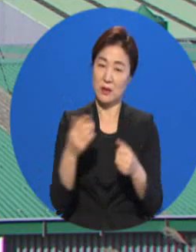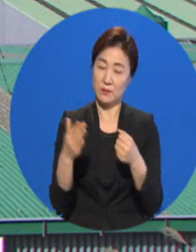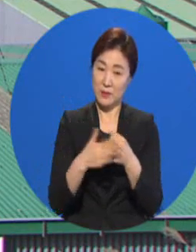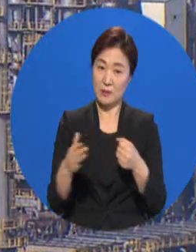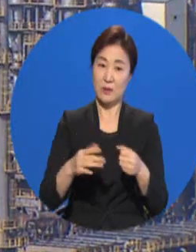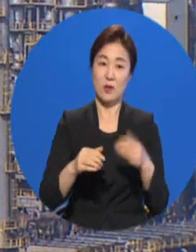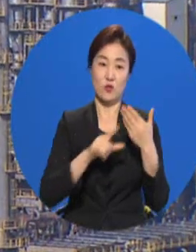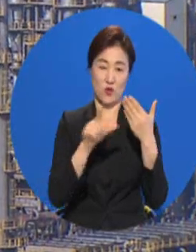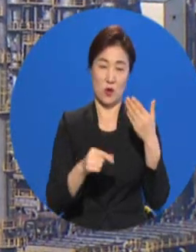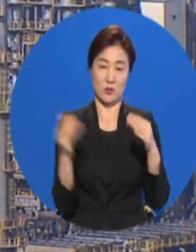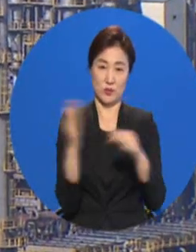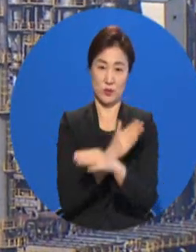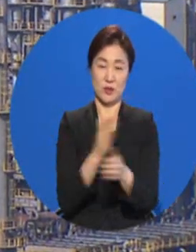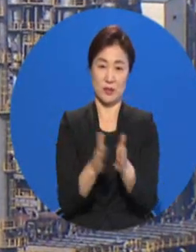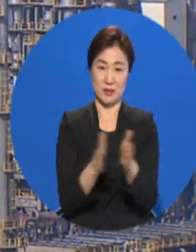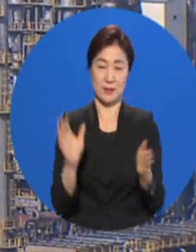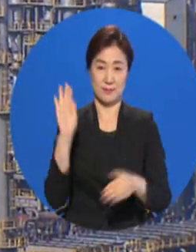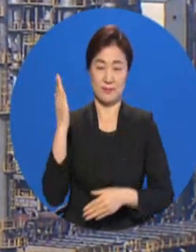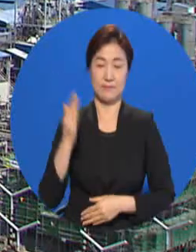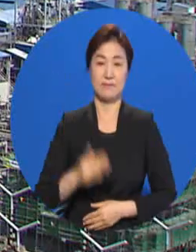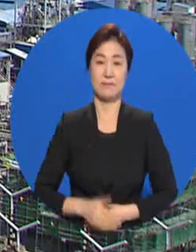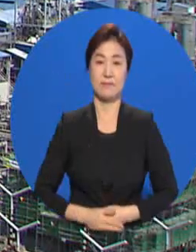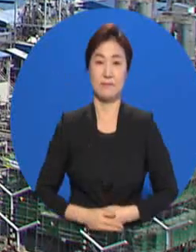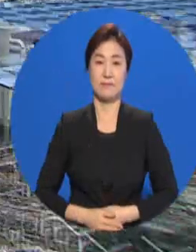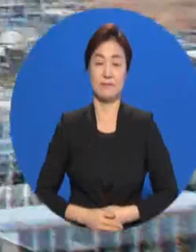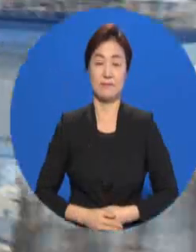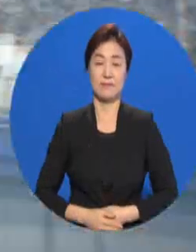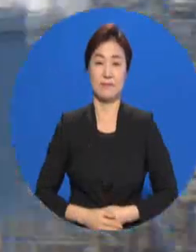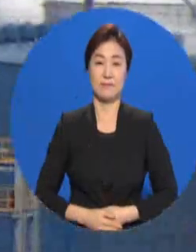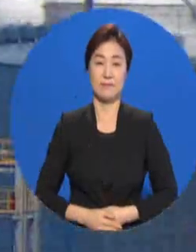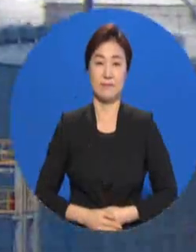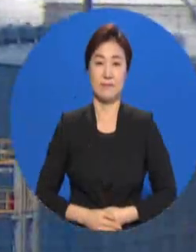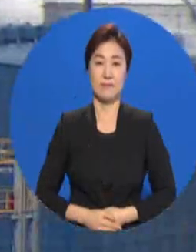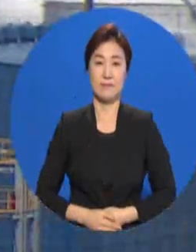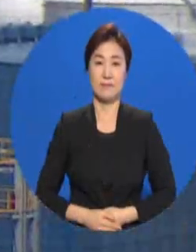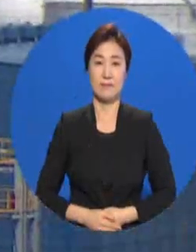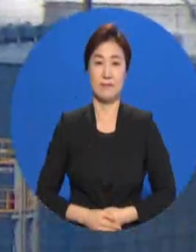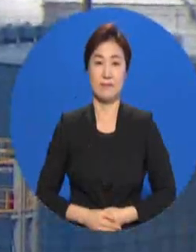9월 중순부터 적용될 예정입니다. MBC 뉴스 문형철입니다.